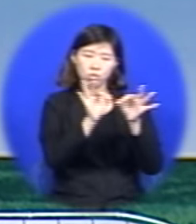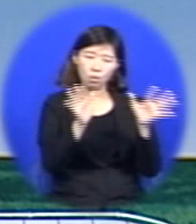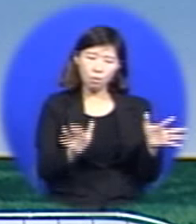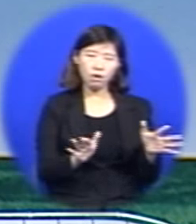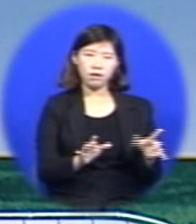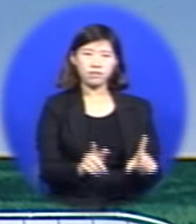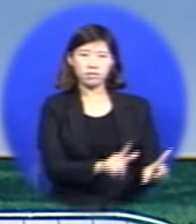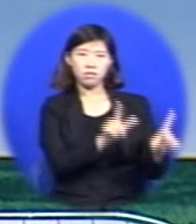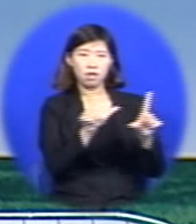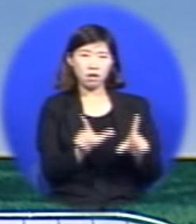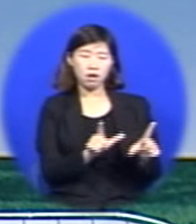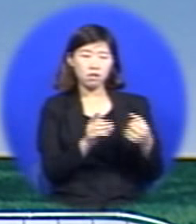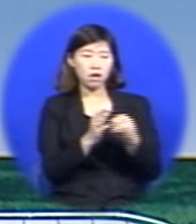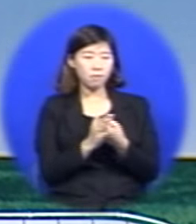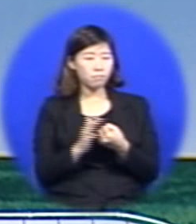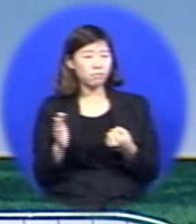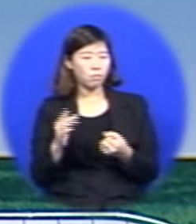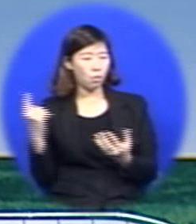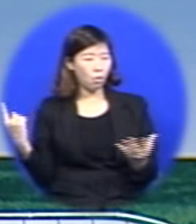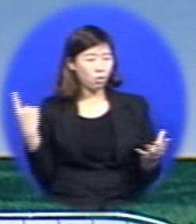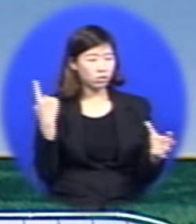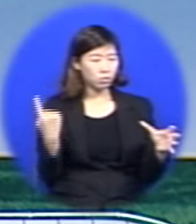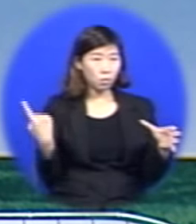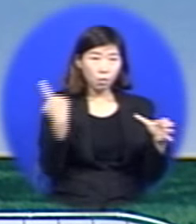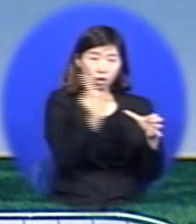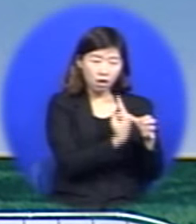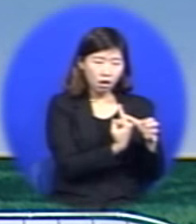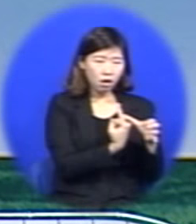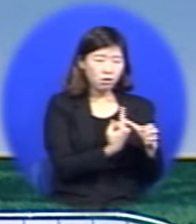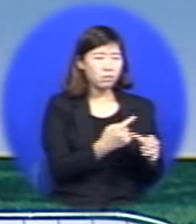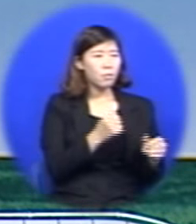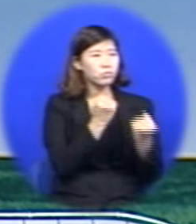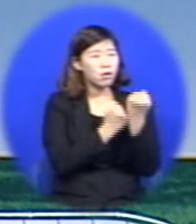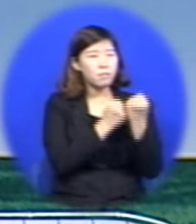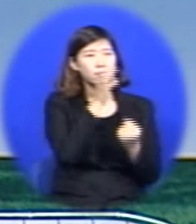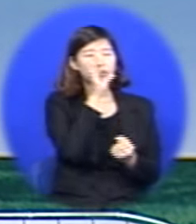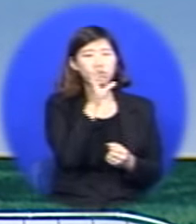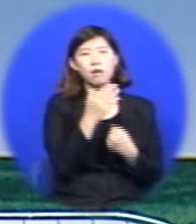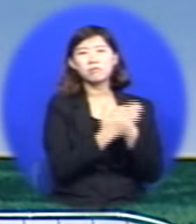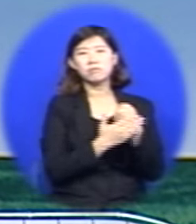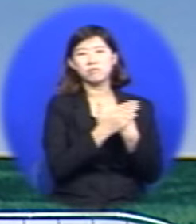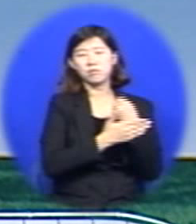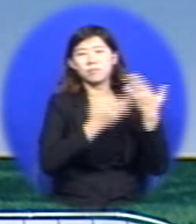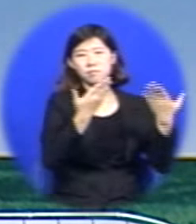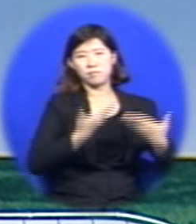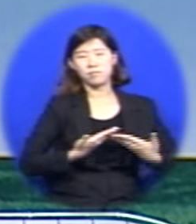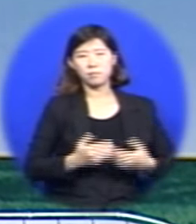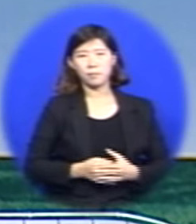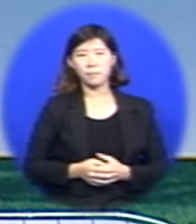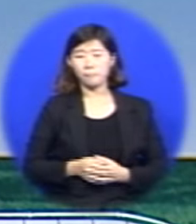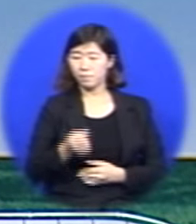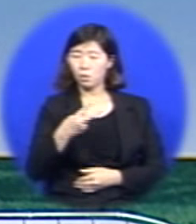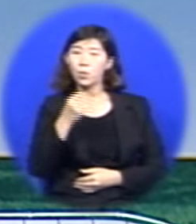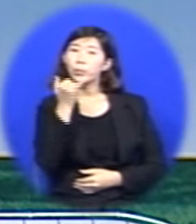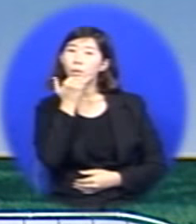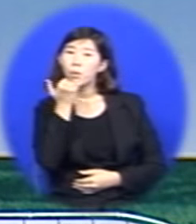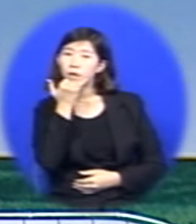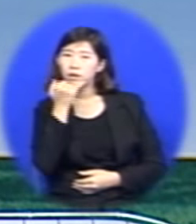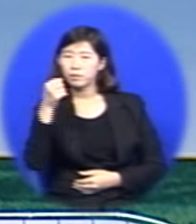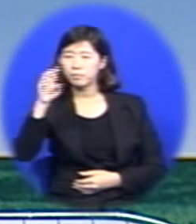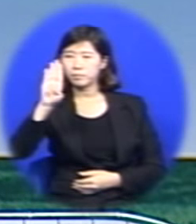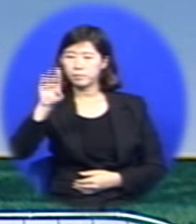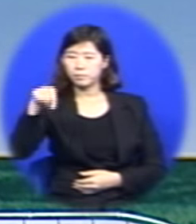수 없는 어떤 은혜를 경험하는 거예요. 독일에 가면 브루드호프라고 하는 공동체가 있습니다.